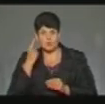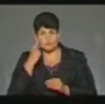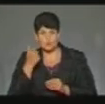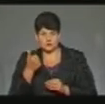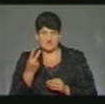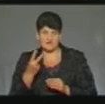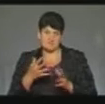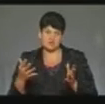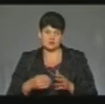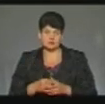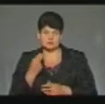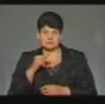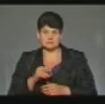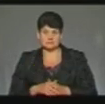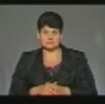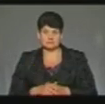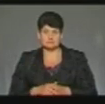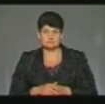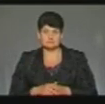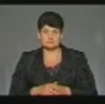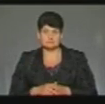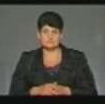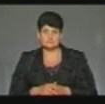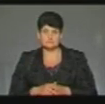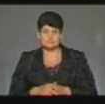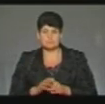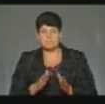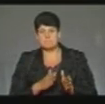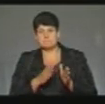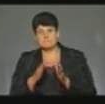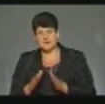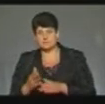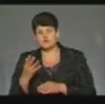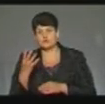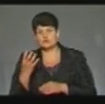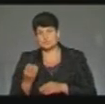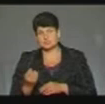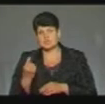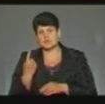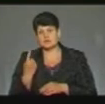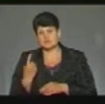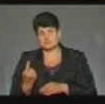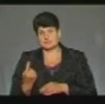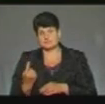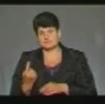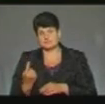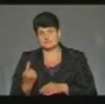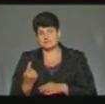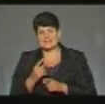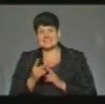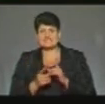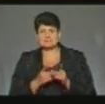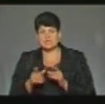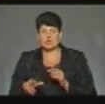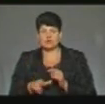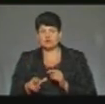більше. Ну, також перейдемо до ще одних змін у